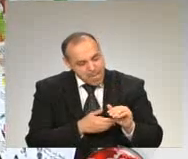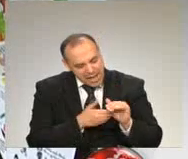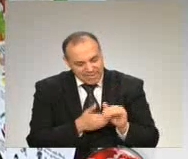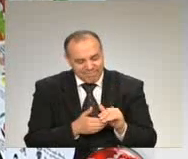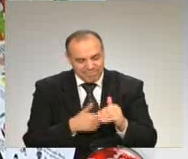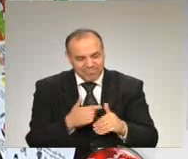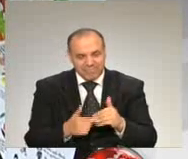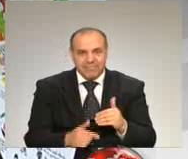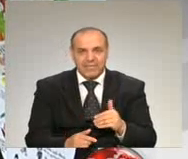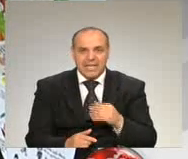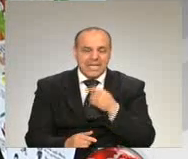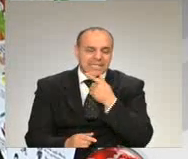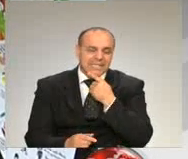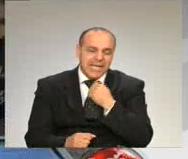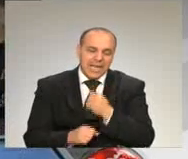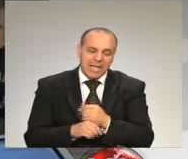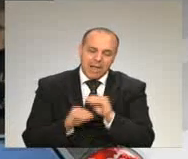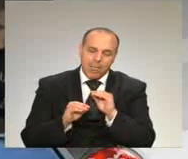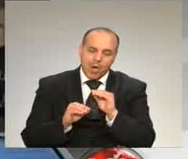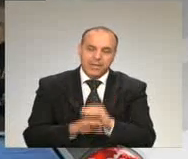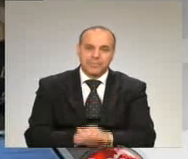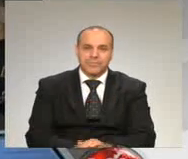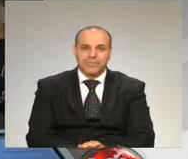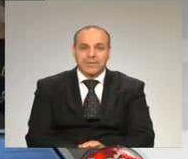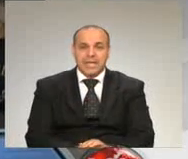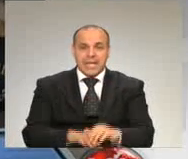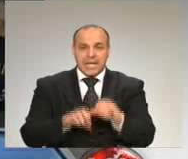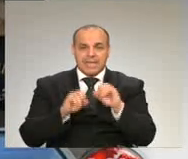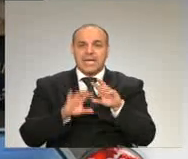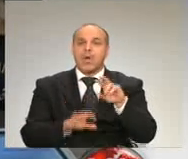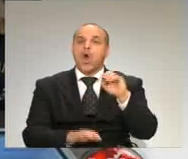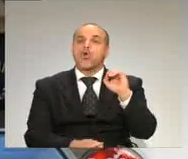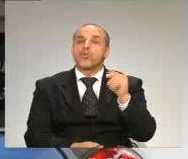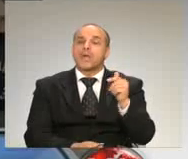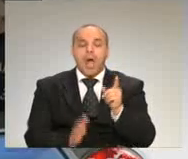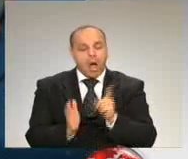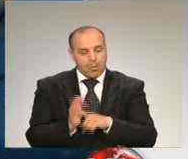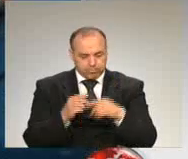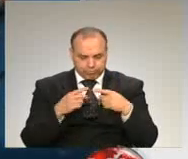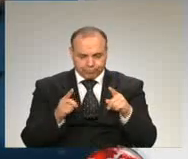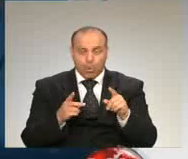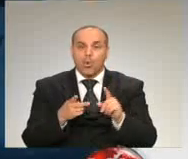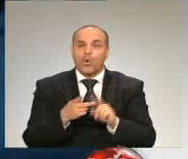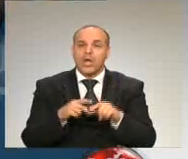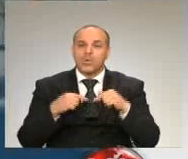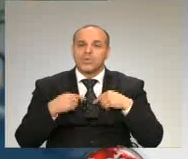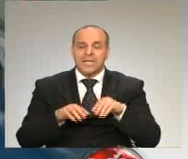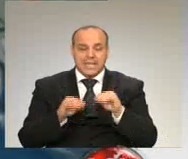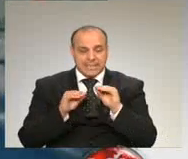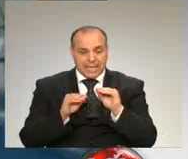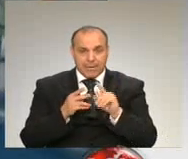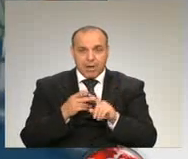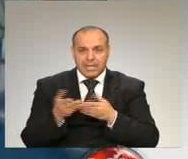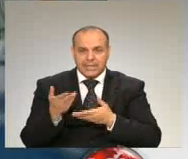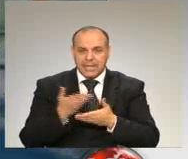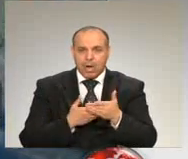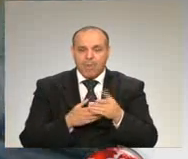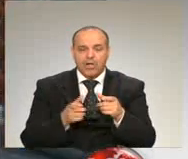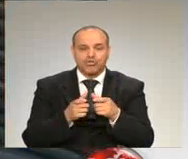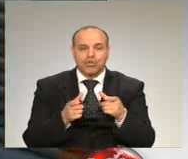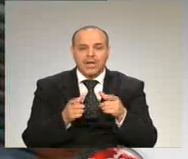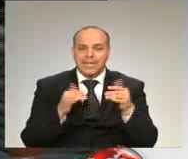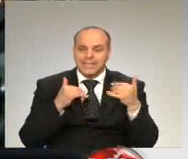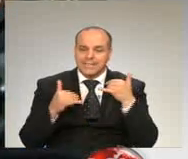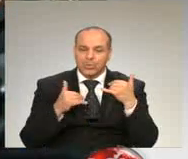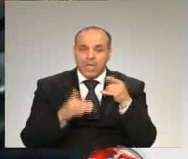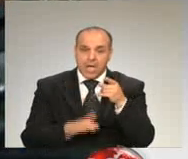بالكتاب وتسهل الخدمة للمعلم زيد. التربية الرقمية مشروع شرعت في تنفيذه وزارة التربية بالتعاون مع شركة